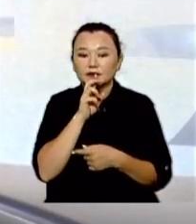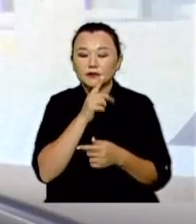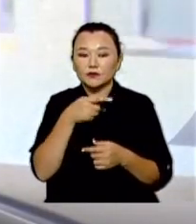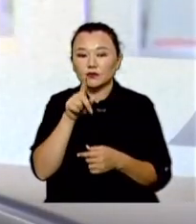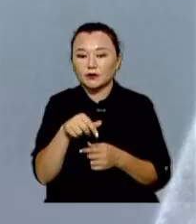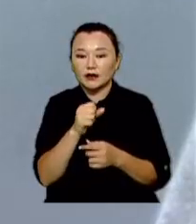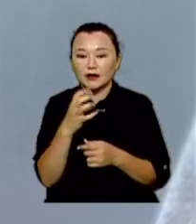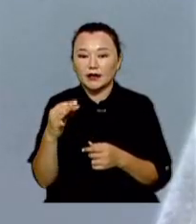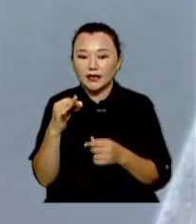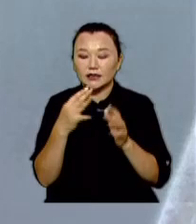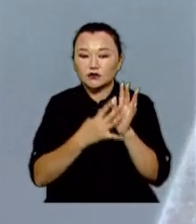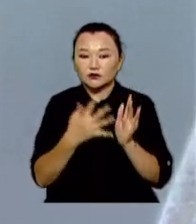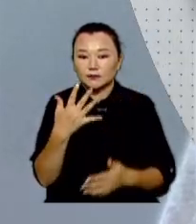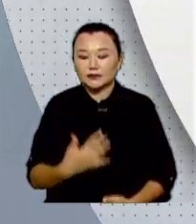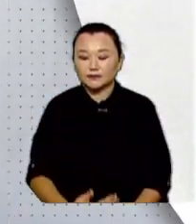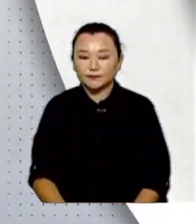марки